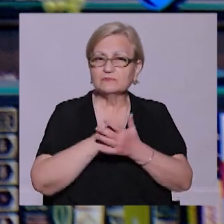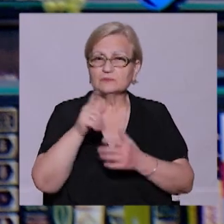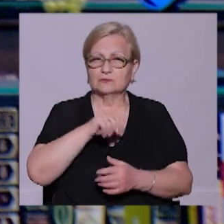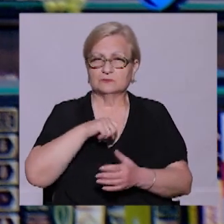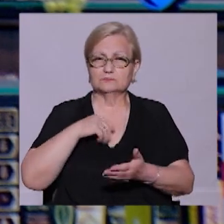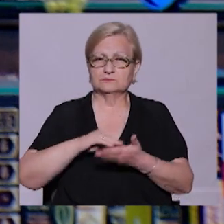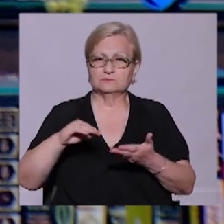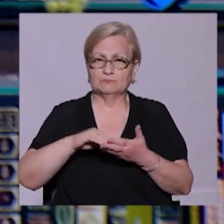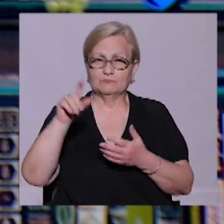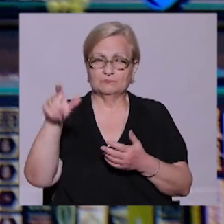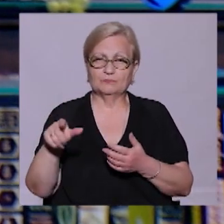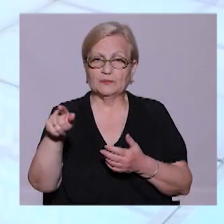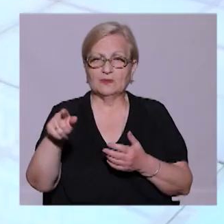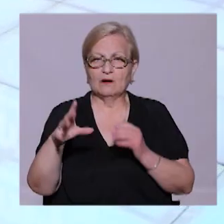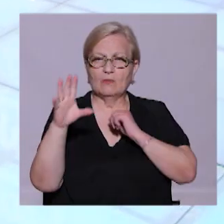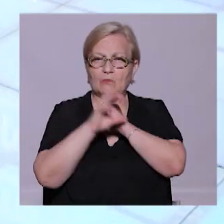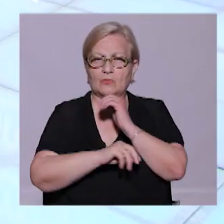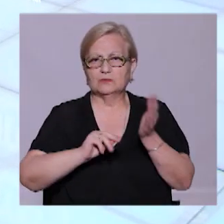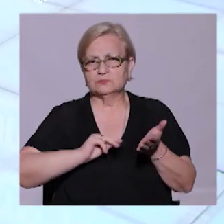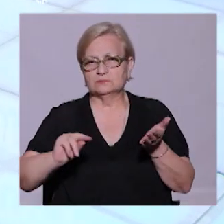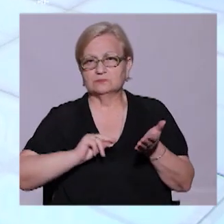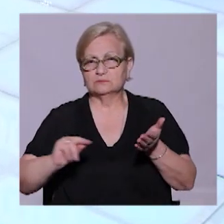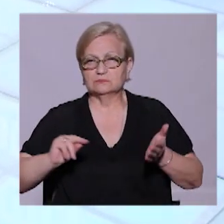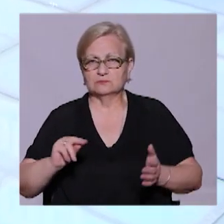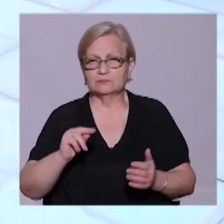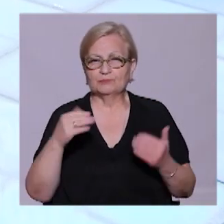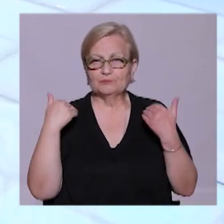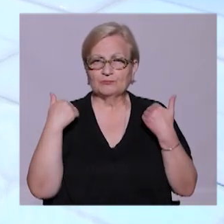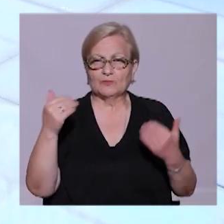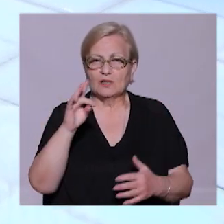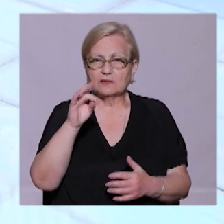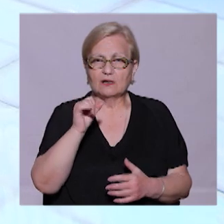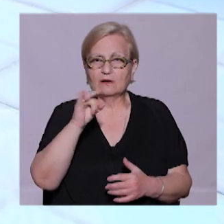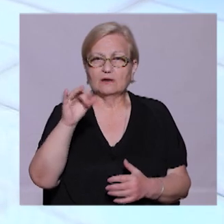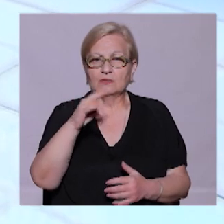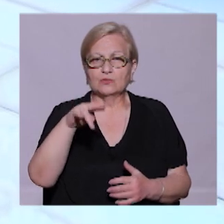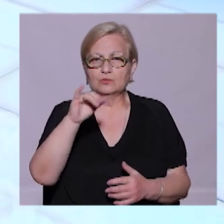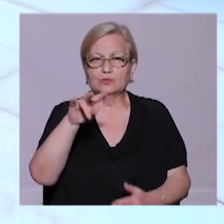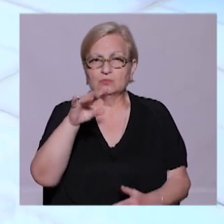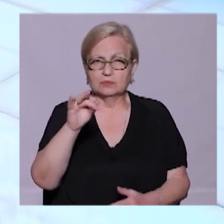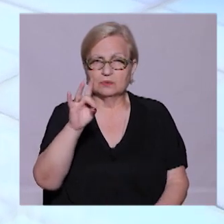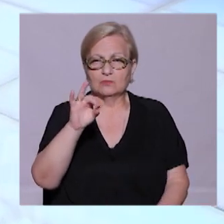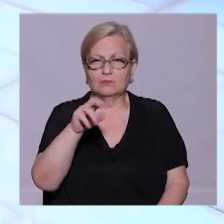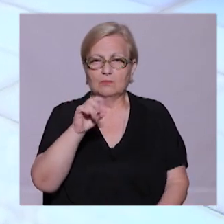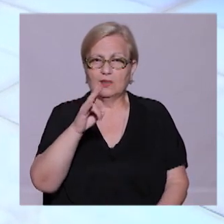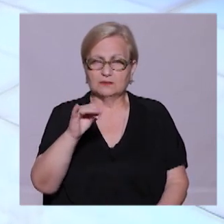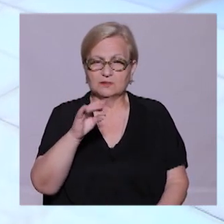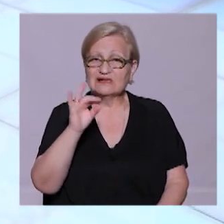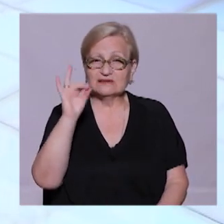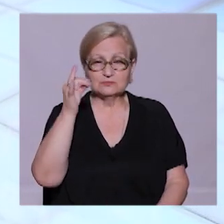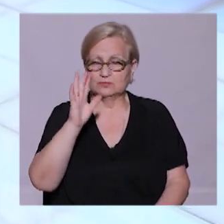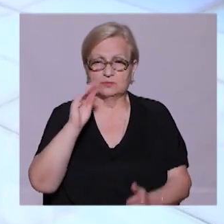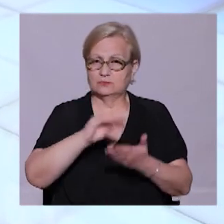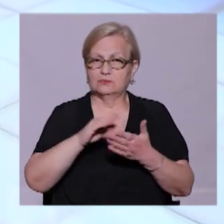მწერალმა ქვეშ გაუკეთა მას მინაწერი რაინდული რომანი და არა ისტორიული. და ერთი